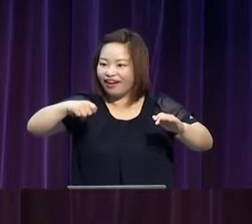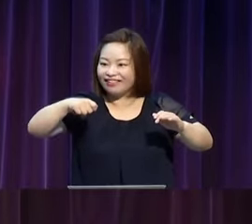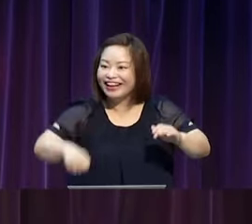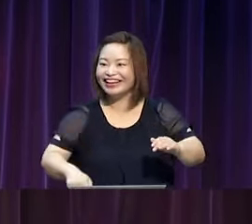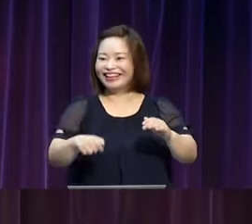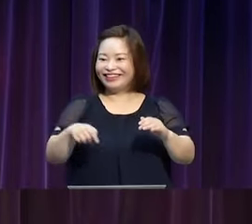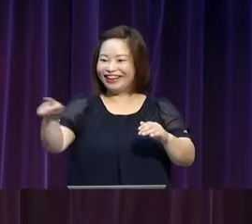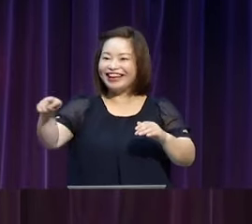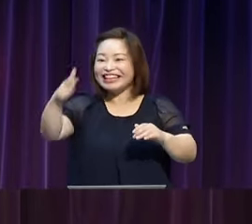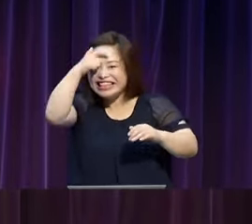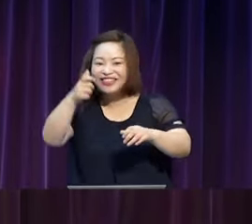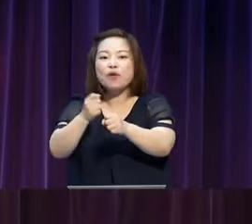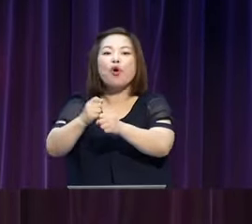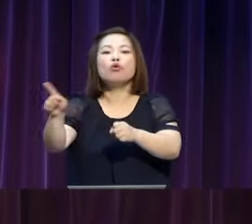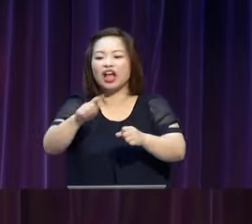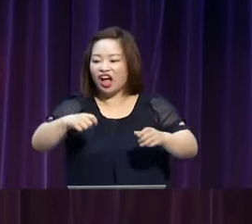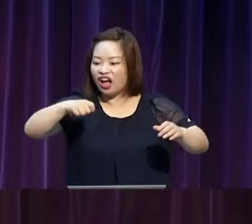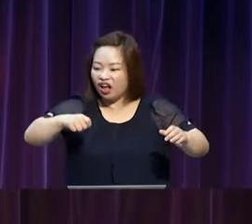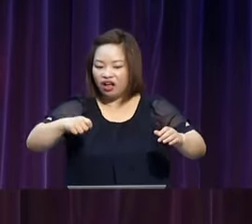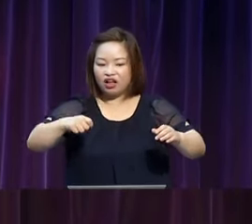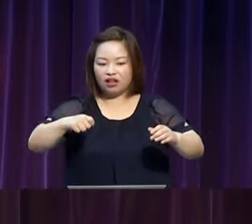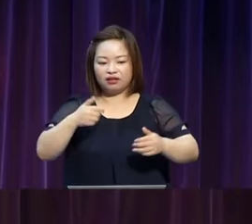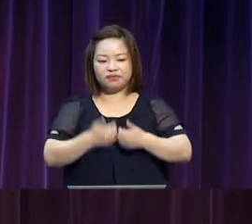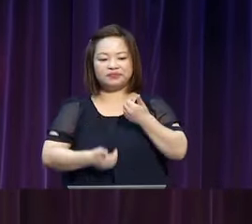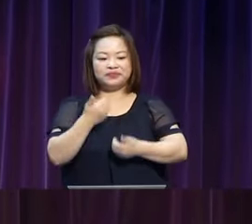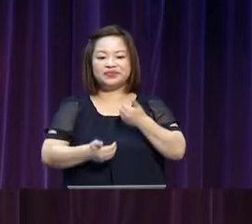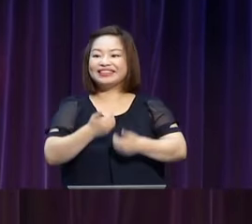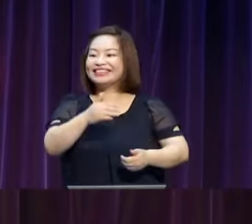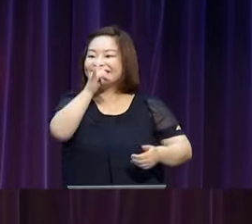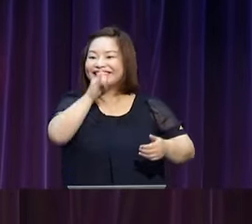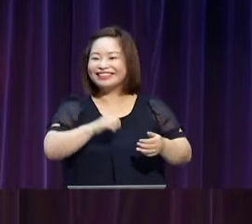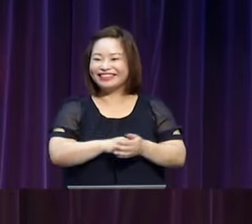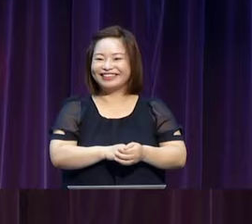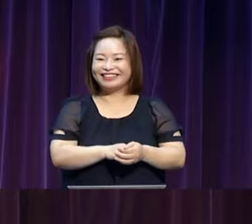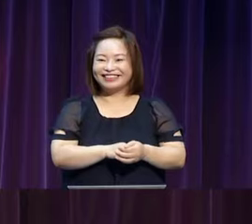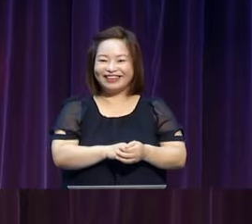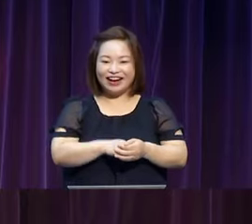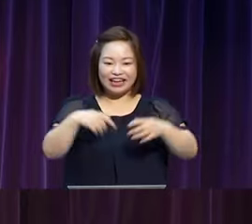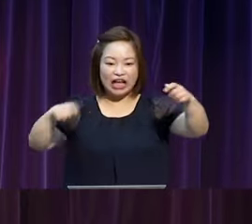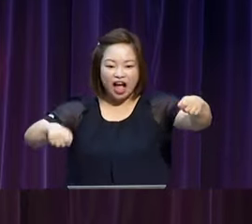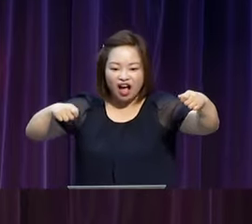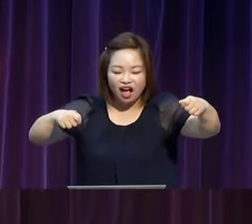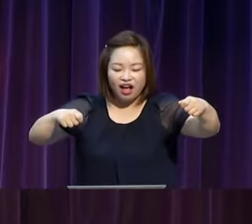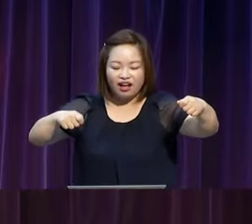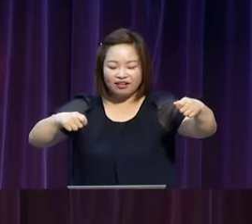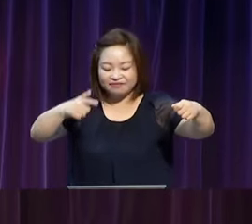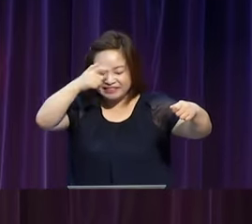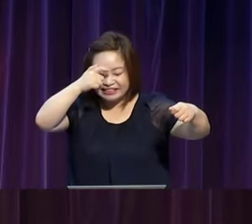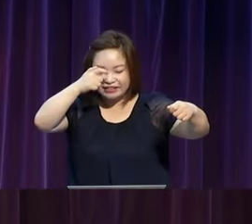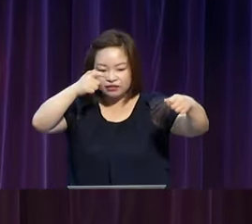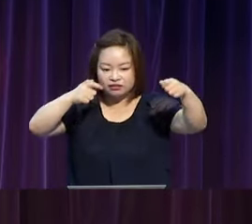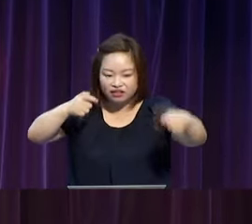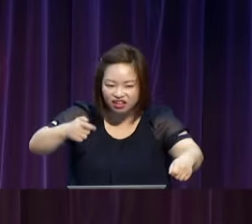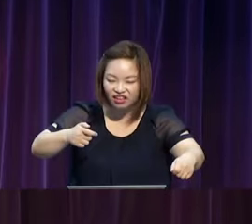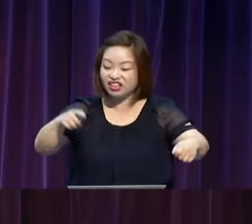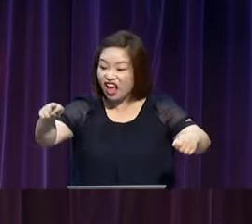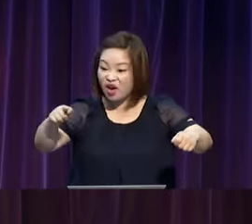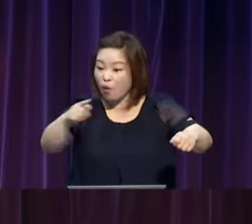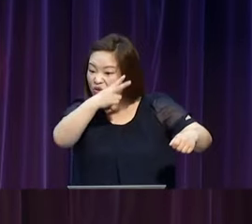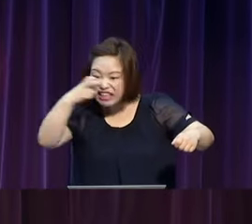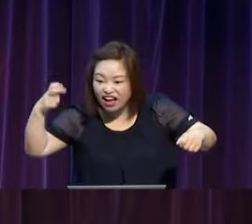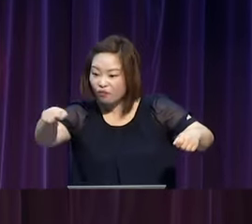그러는데 기도 딱 해봐요. 그러면 앞사람이 굉장히 어색하거든요. 예. 네. 그러면 이제 얘기합니다. 얘 뭐 하냐? 자냐?